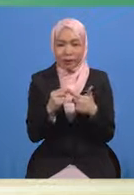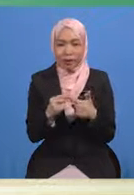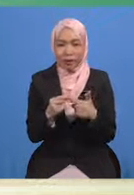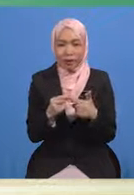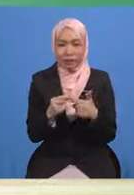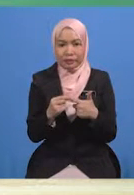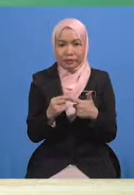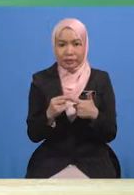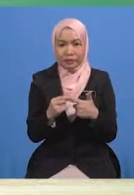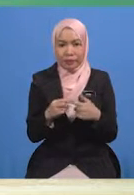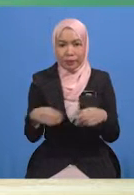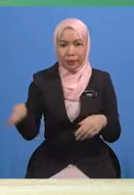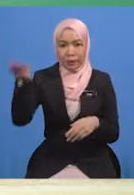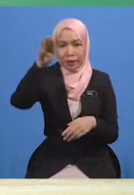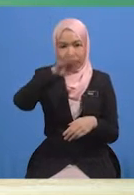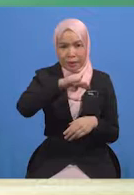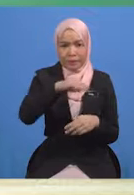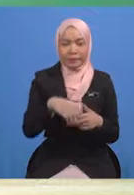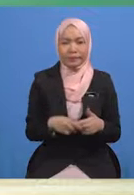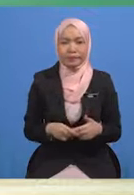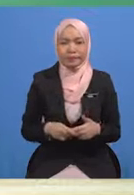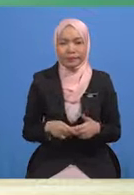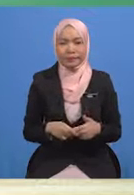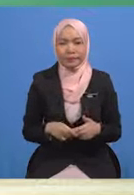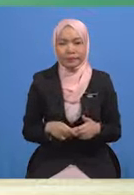Gambar kedua, bukit.